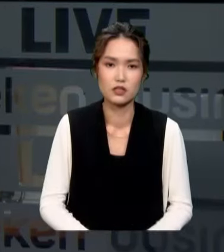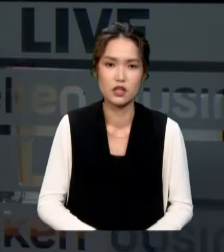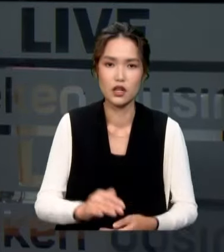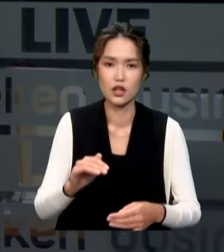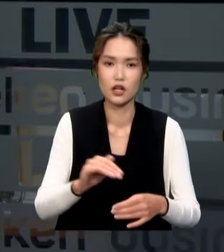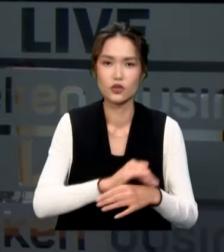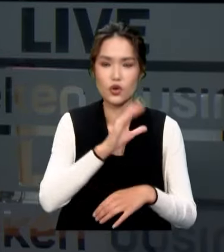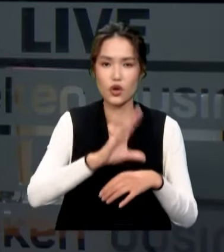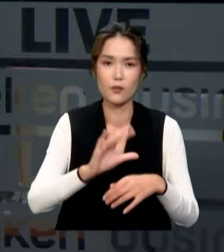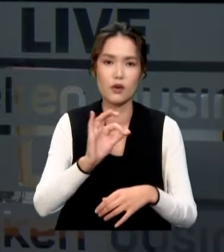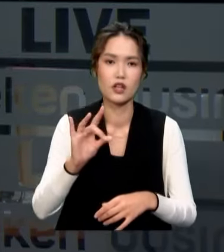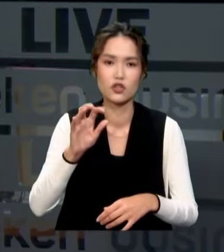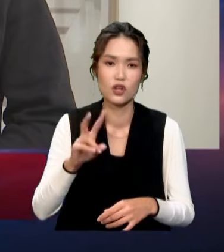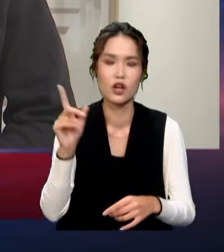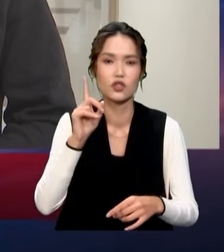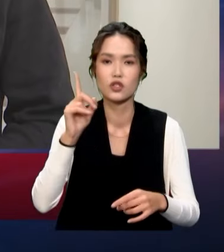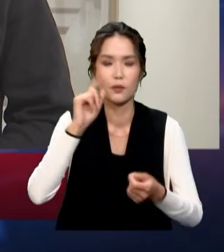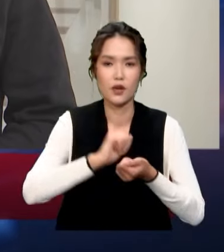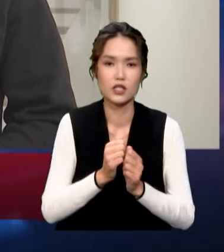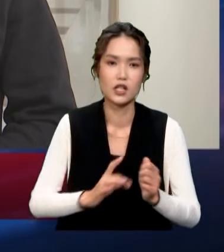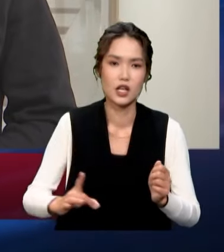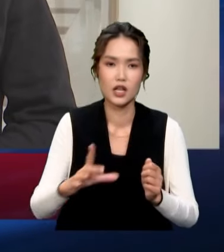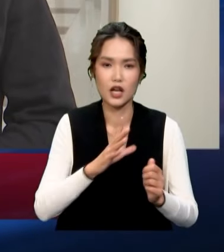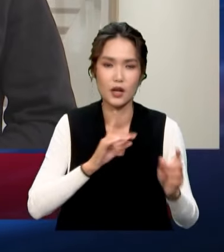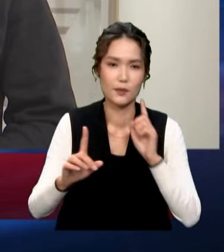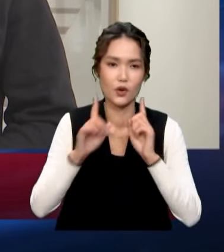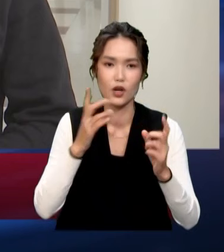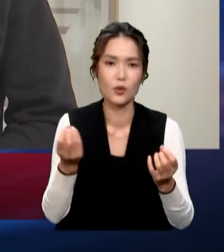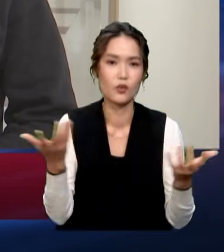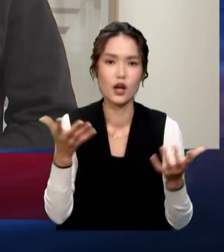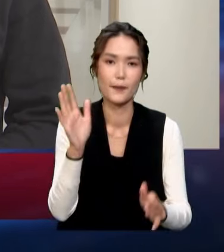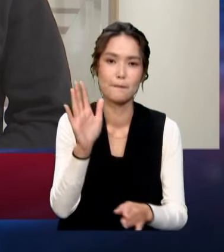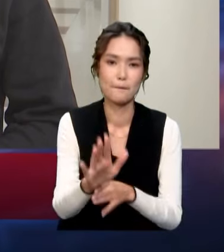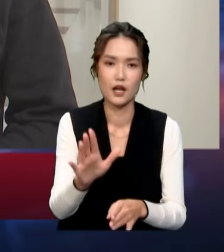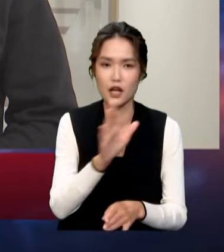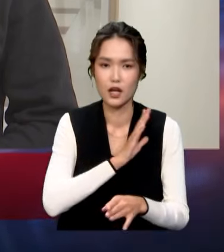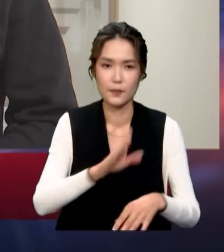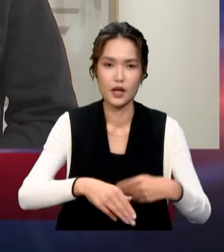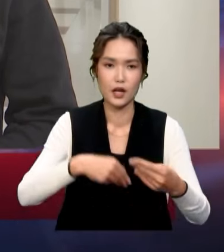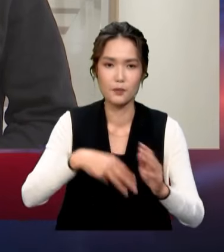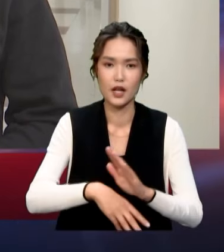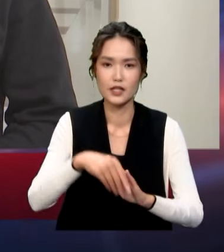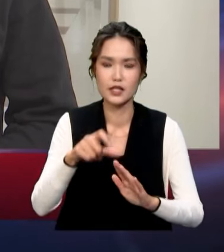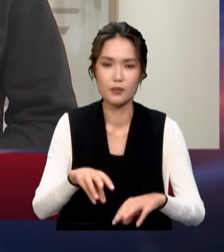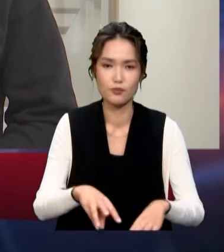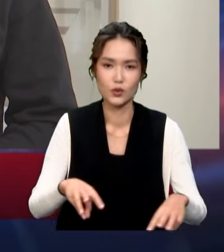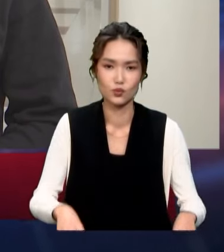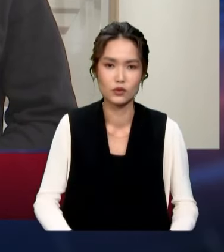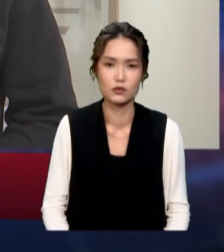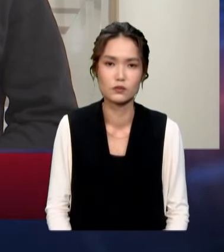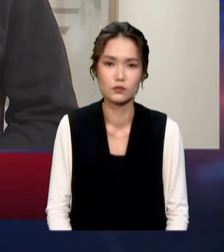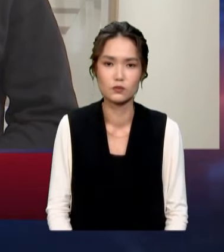Добрый вечер, Ержан. Чем запомнился республиканский форум и какие еще поручения дал президент депутатам Маслихата?